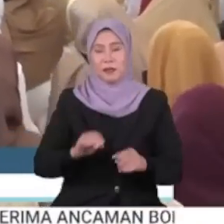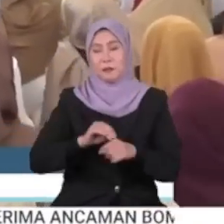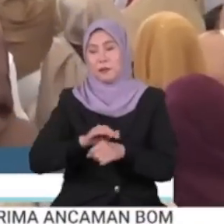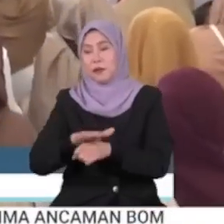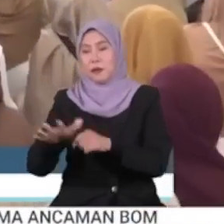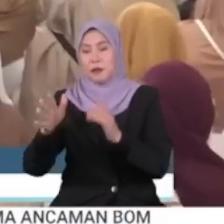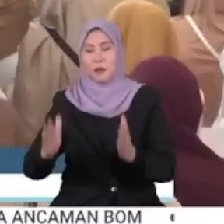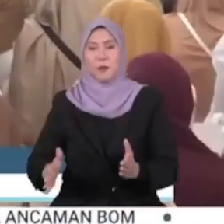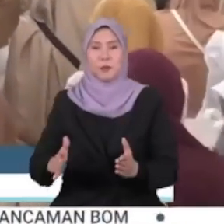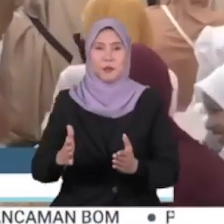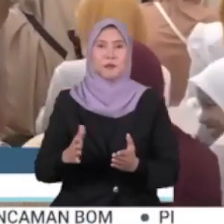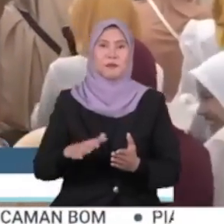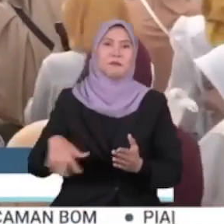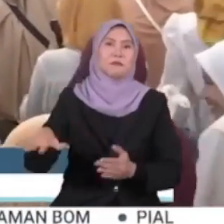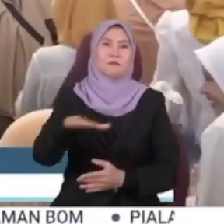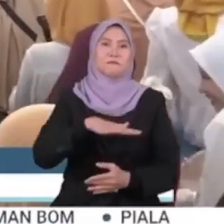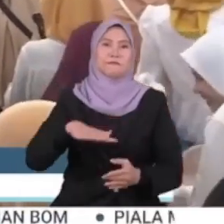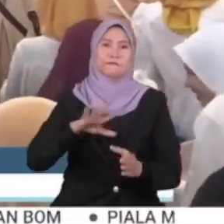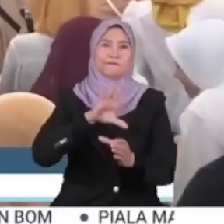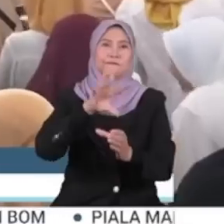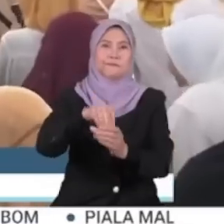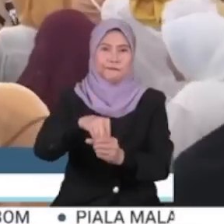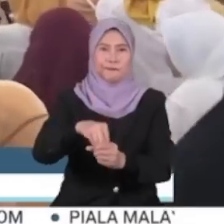pempengaruh serta pentausiah.